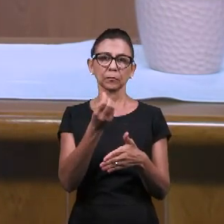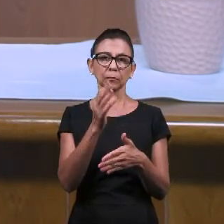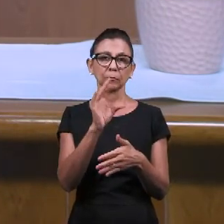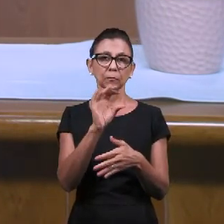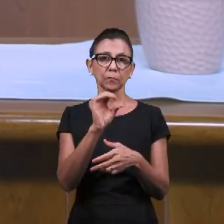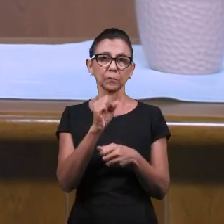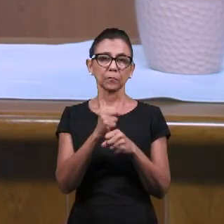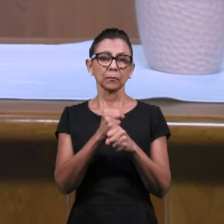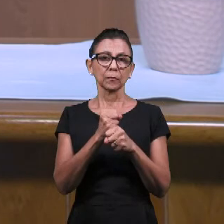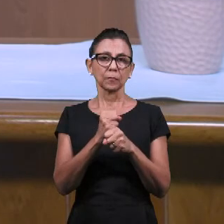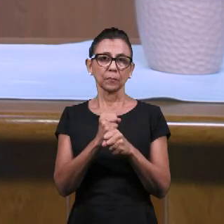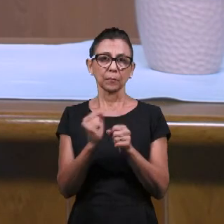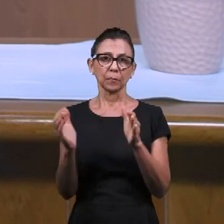через 60 лет после того,